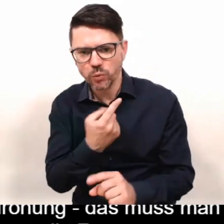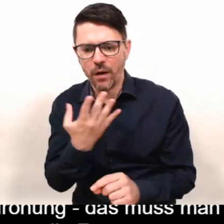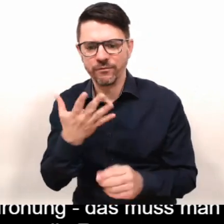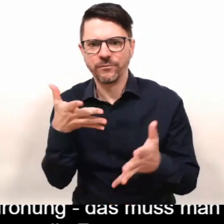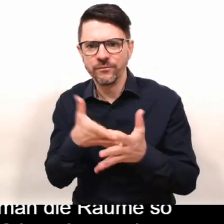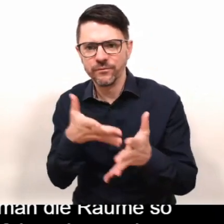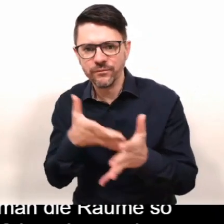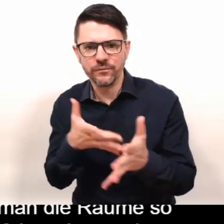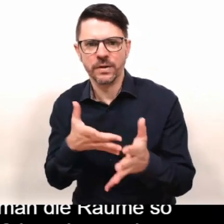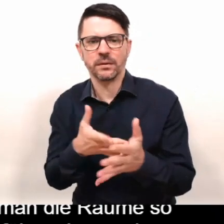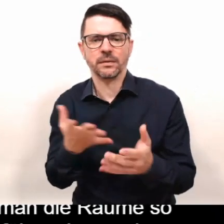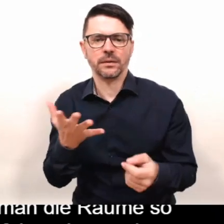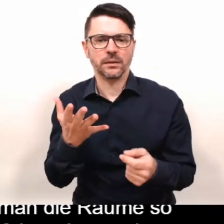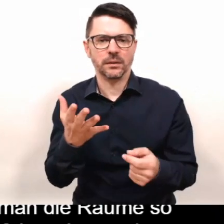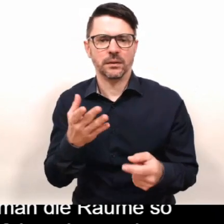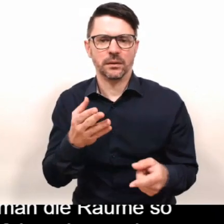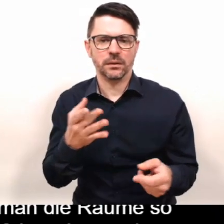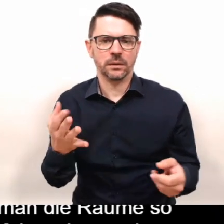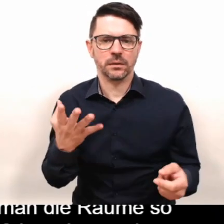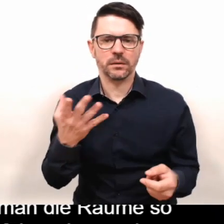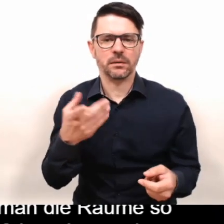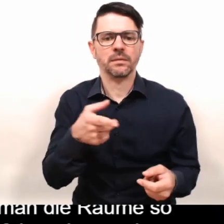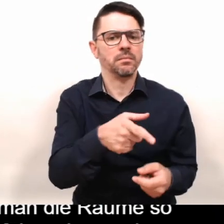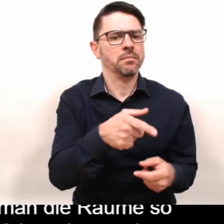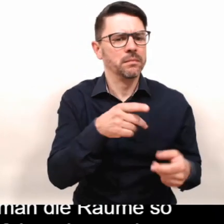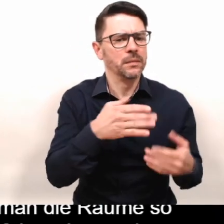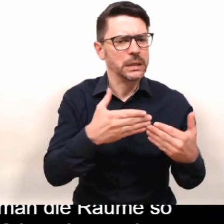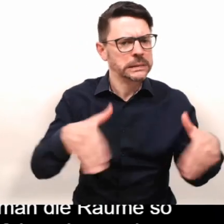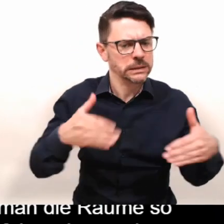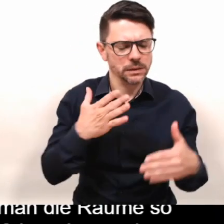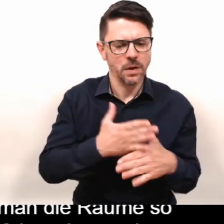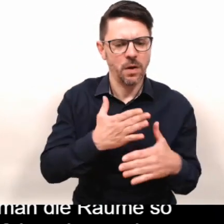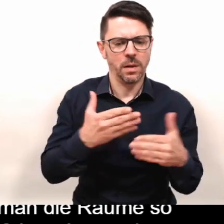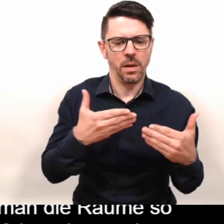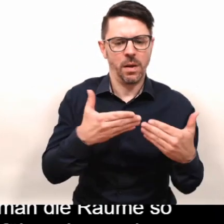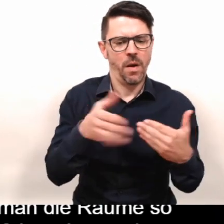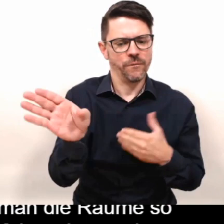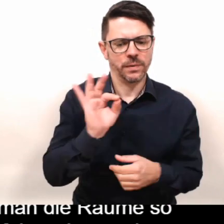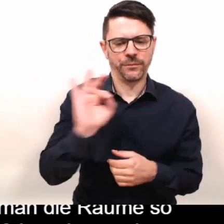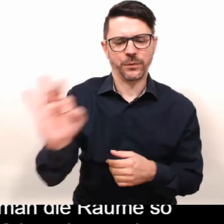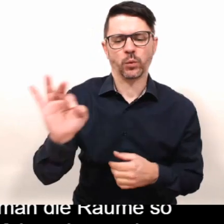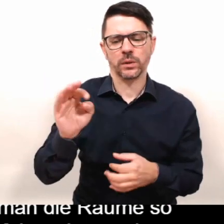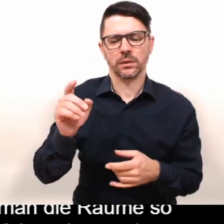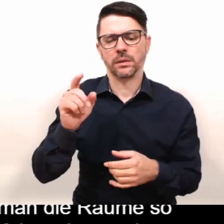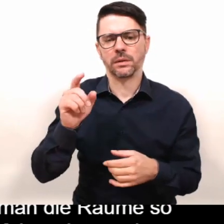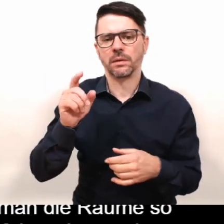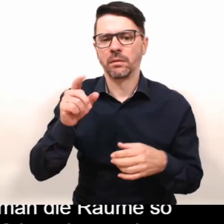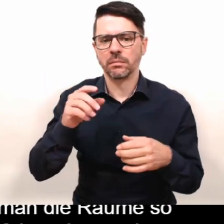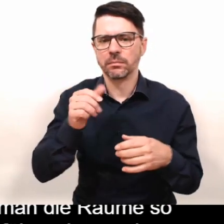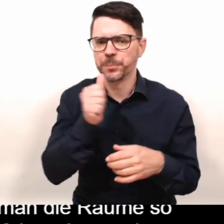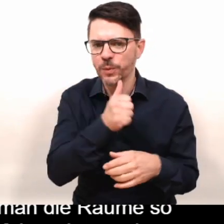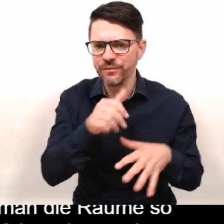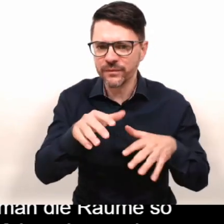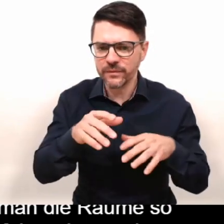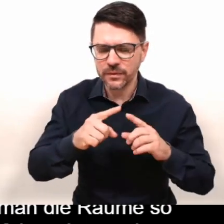weil die Grenzen als solche sind ja geöffnet für die Berufspendler, die sind geöffnet für den Lieferverkehr,